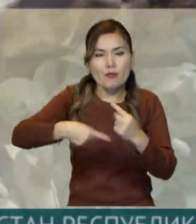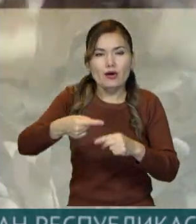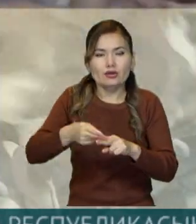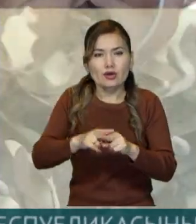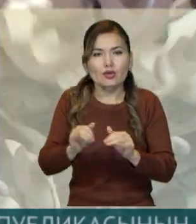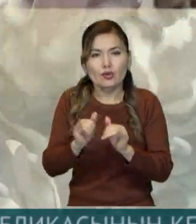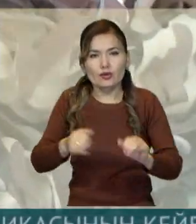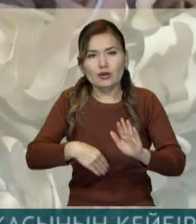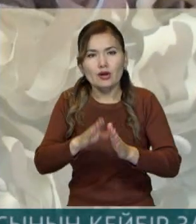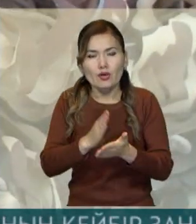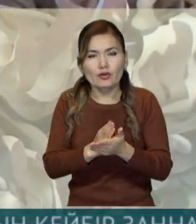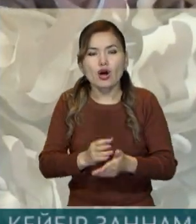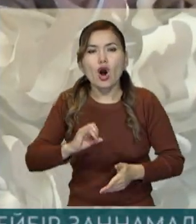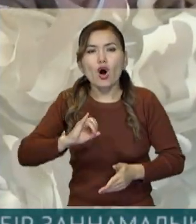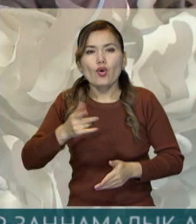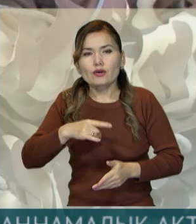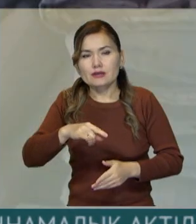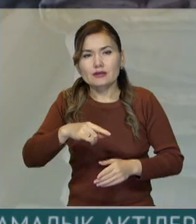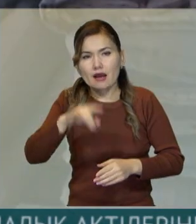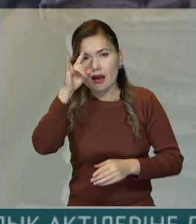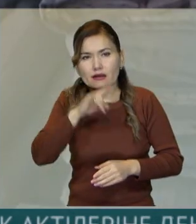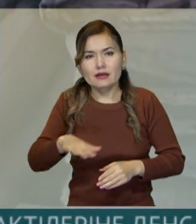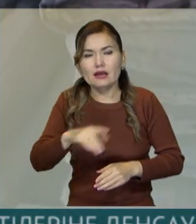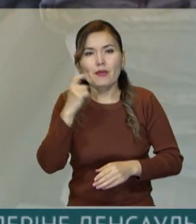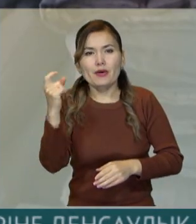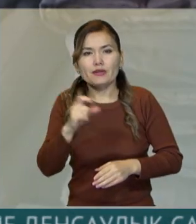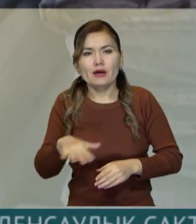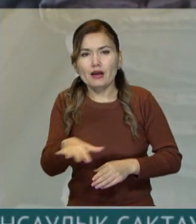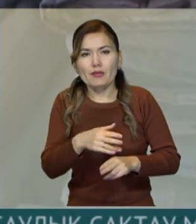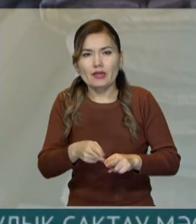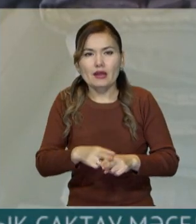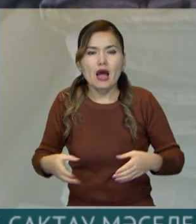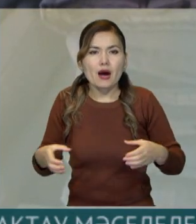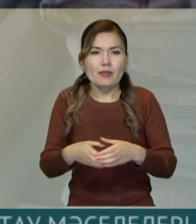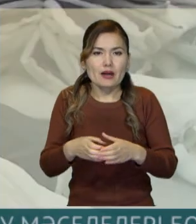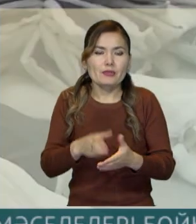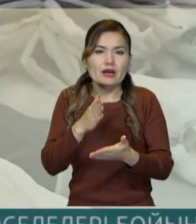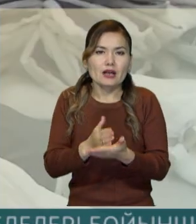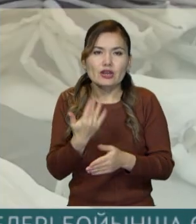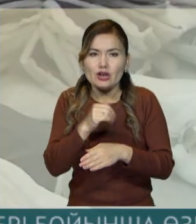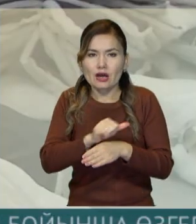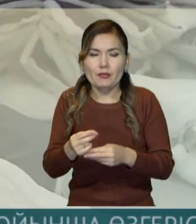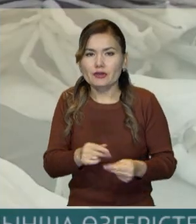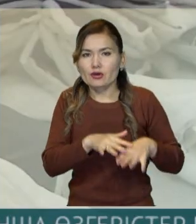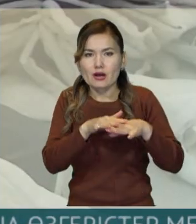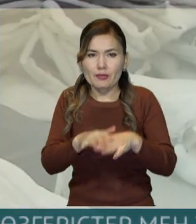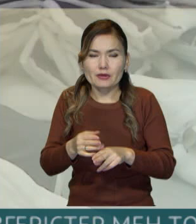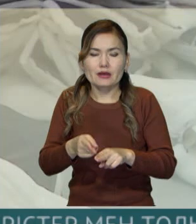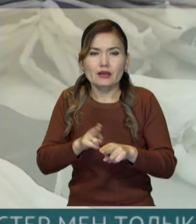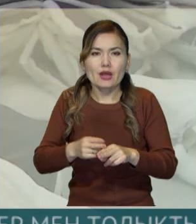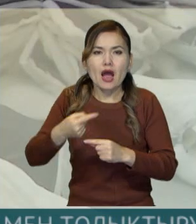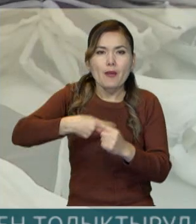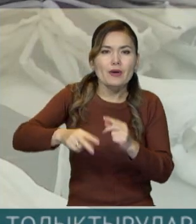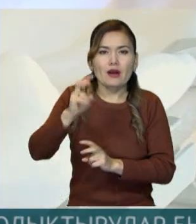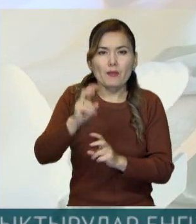деп атанған. Журнал сарапшылары оңтүстік арнайы экономикалық аймағы басқарушы компаниясын тікелей шетелдік инвестиция тарту,